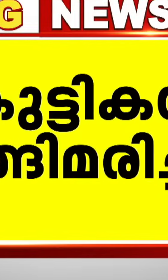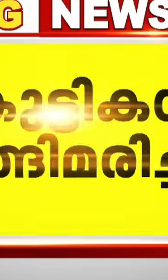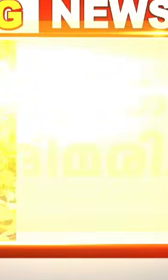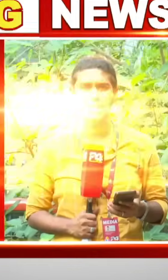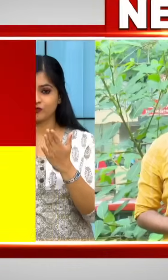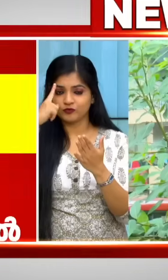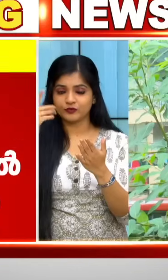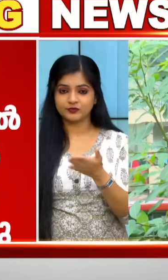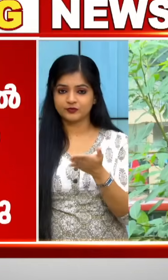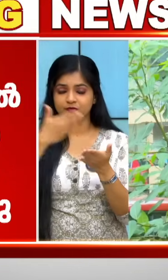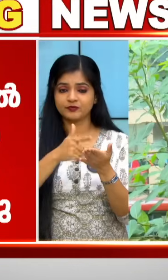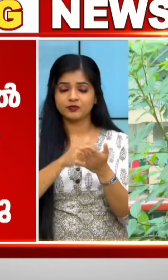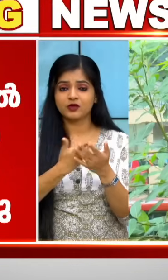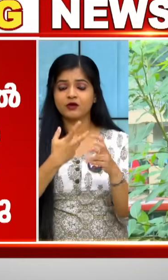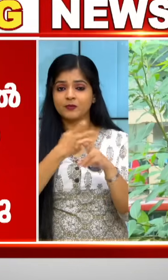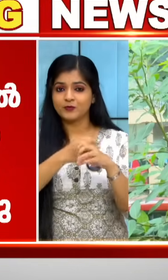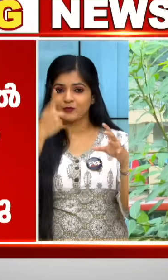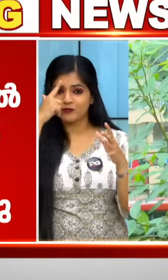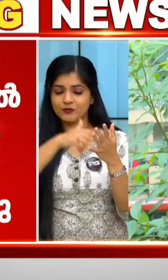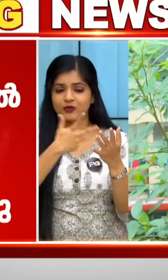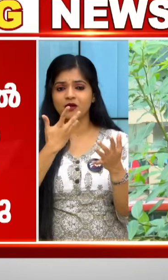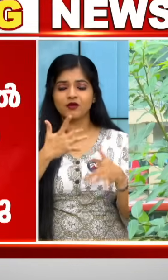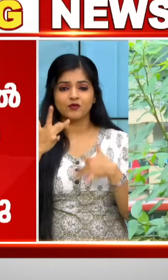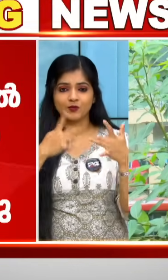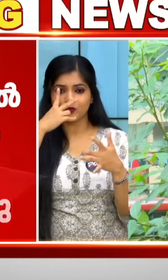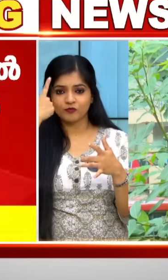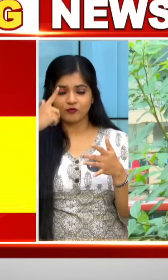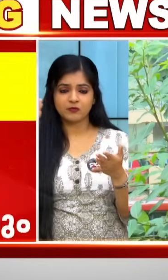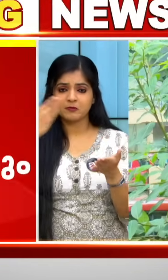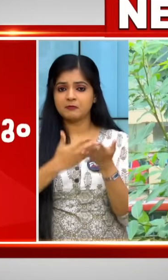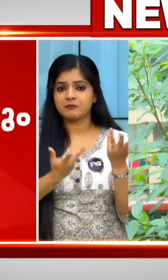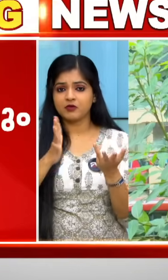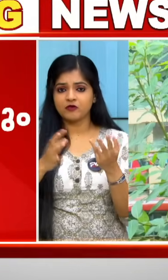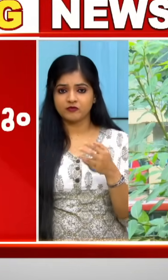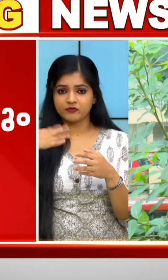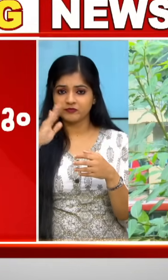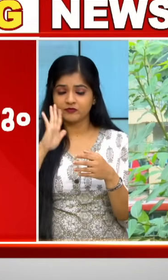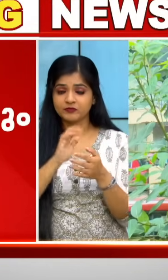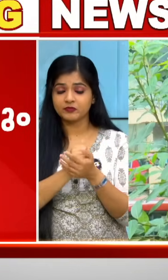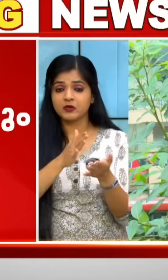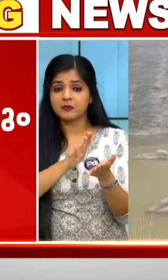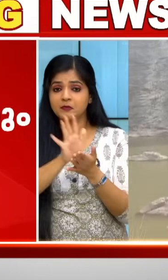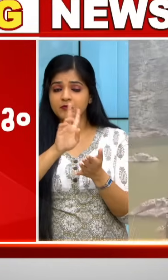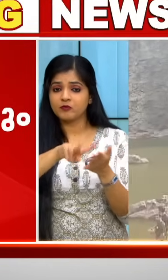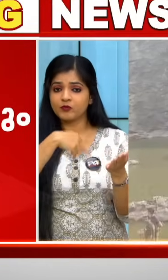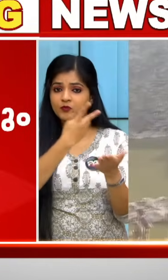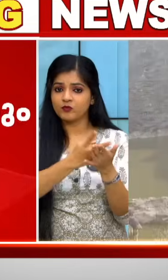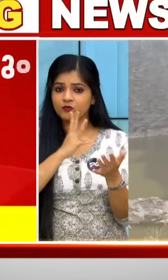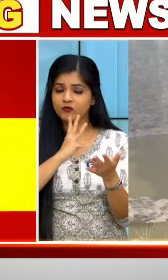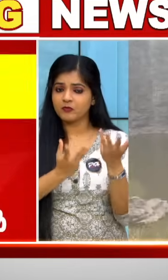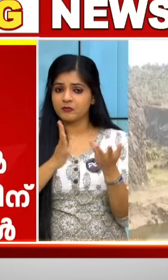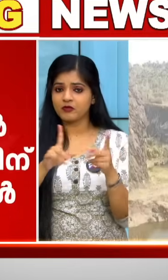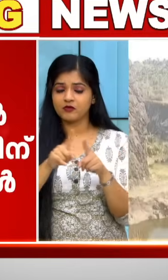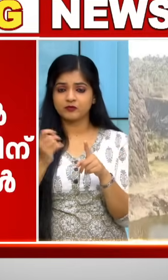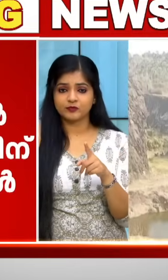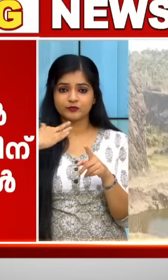പോകുന്നത്. ഒരുപക്ഷെ കൗതുകത്തിന്റെ പുറത്ത് കാണാൻ വേണ്ടി പോയതാകാം എന്നുള്ളതാണ് നമ്മൾ അനുമാനിക്കുന്നത്. അങ്ങനെ കാലുവഴുതി ഇതിലേക്ക് വീണതാകാം എന്നുള്ളതാണ്